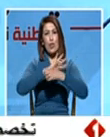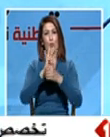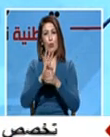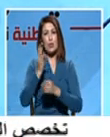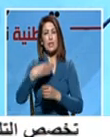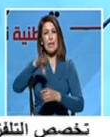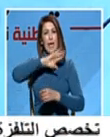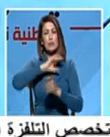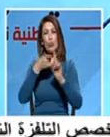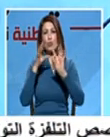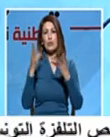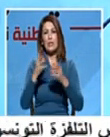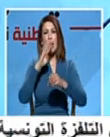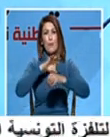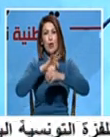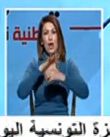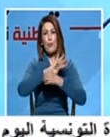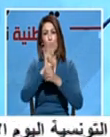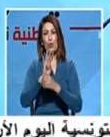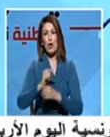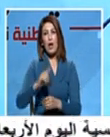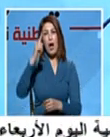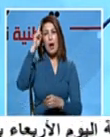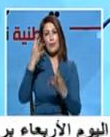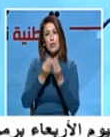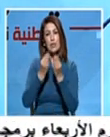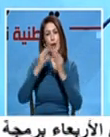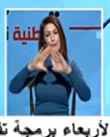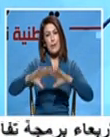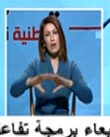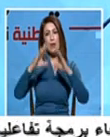في وفاتهم فيروس كورونا، الله يرحمه ورا يصبر أهليهم.